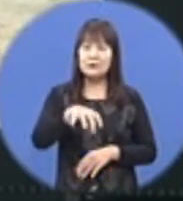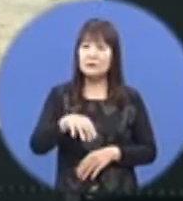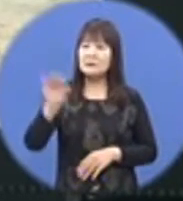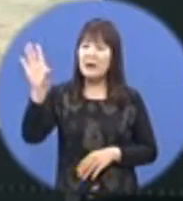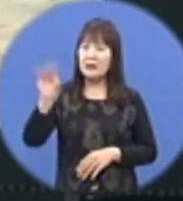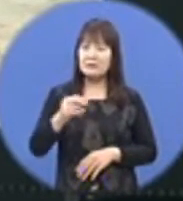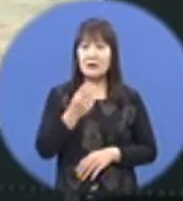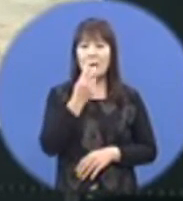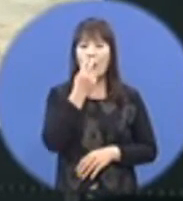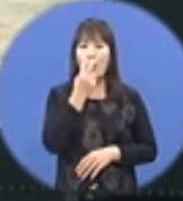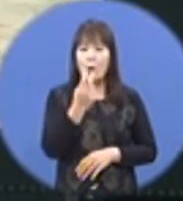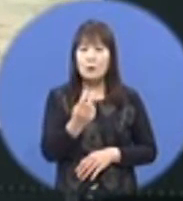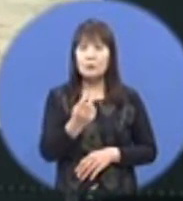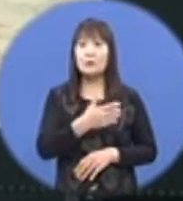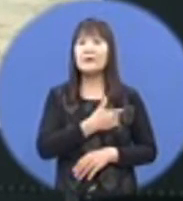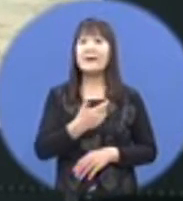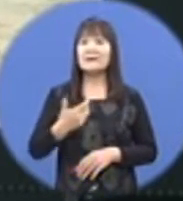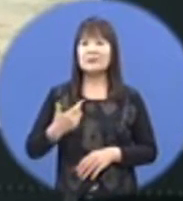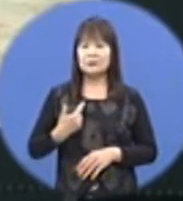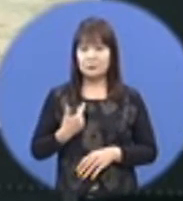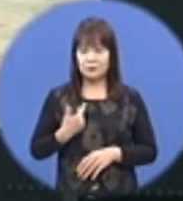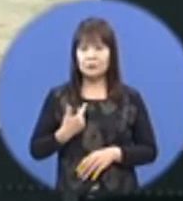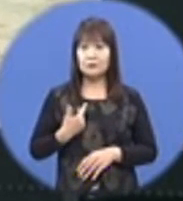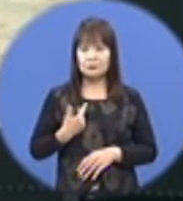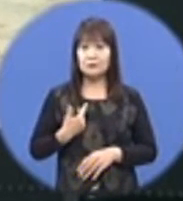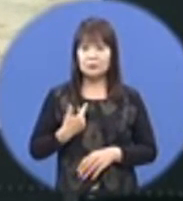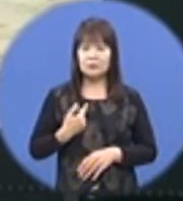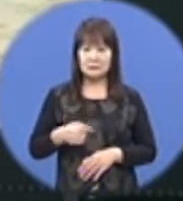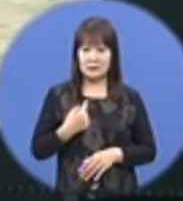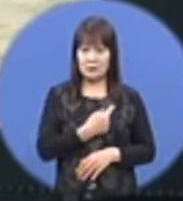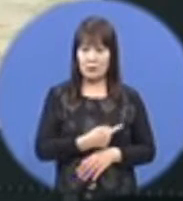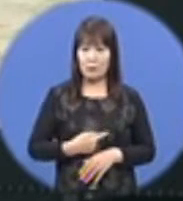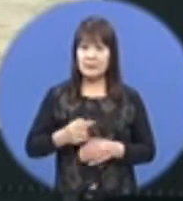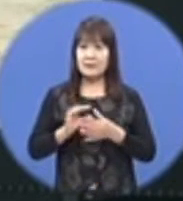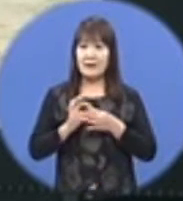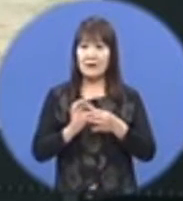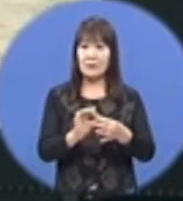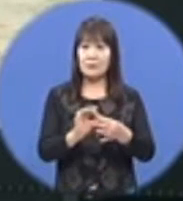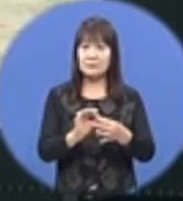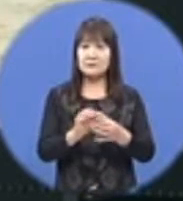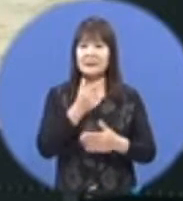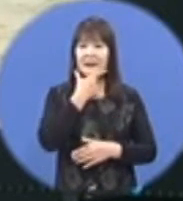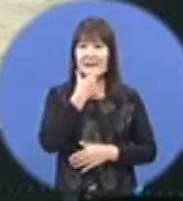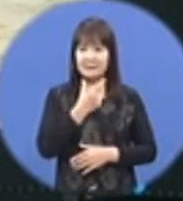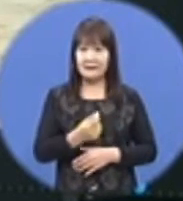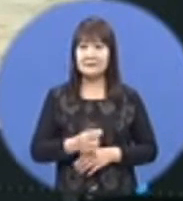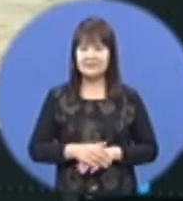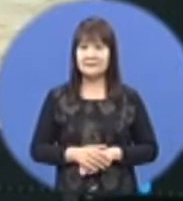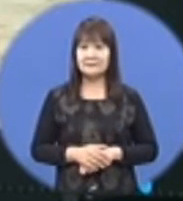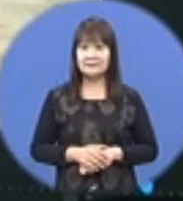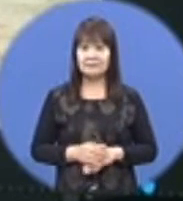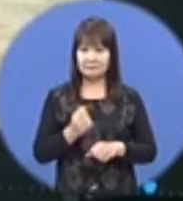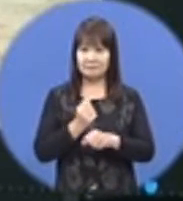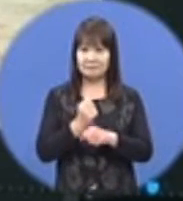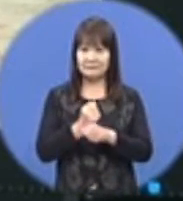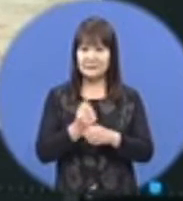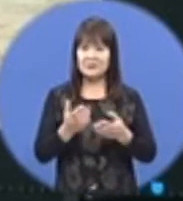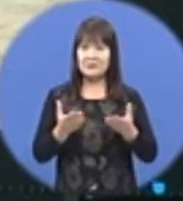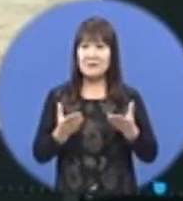できる、そういうなんか思いが伝わる曲が書けたらいいなと思って今回制作し